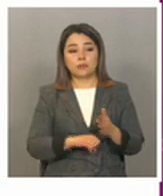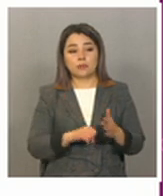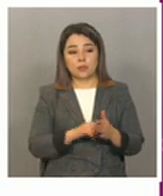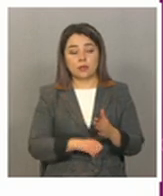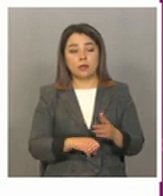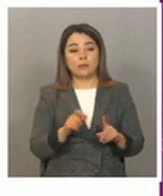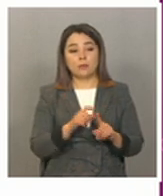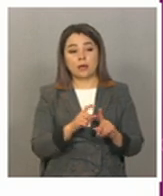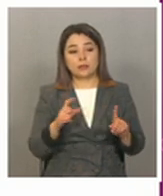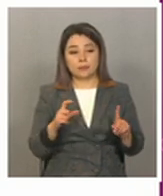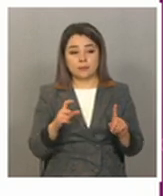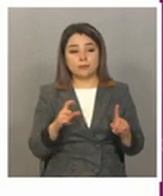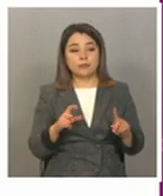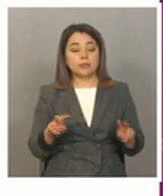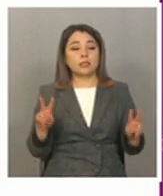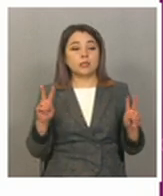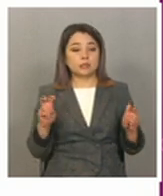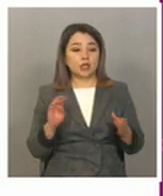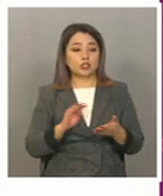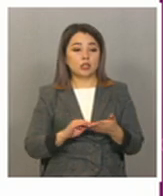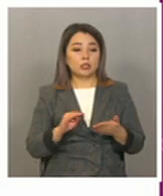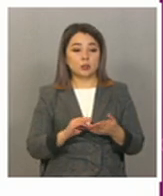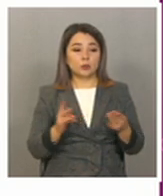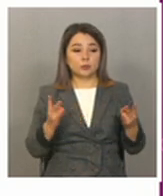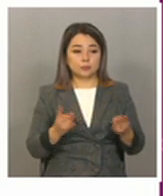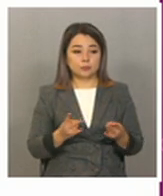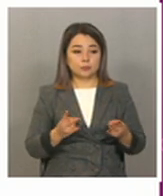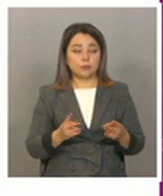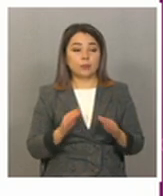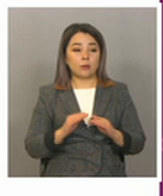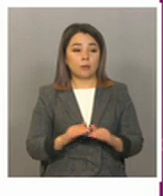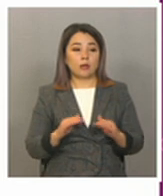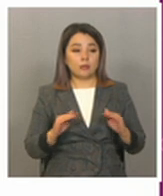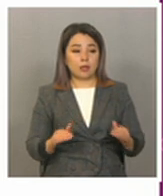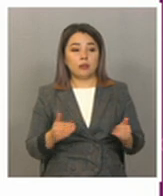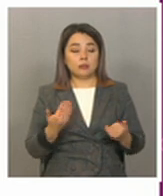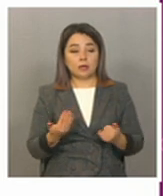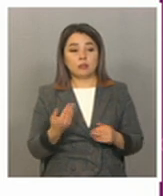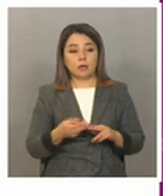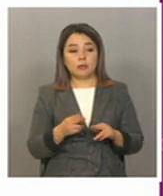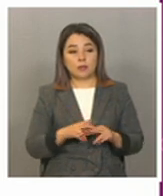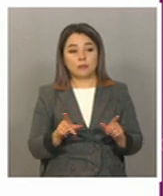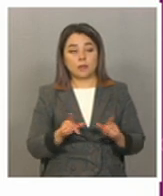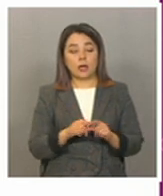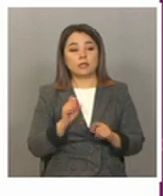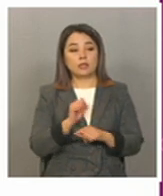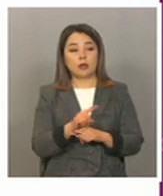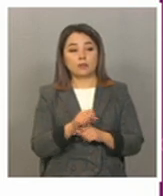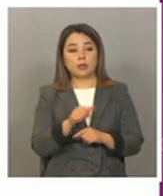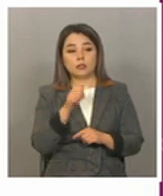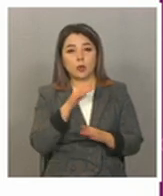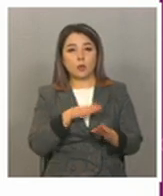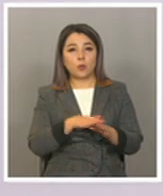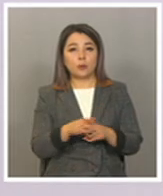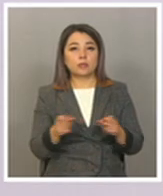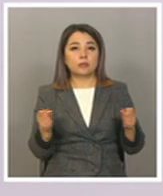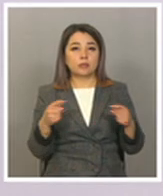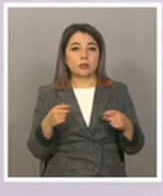мәтін тырнақша арқылы жазылады. Балалар, сіздермен бірге мына тапсырманы орындап